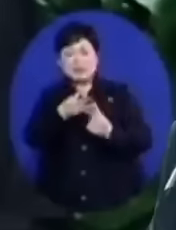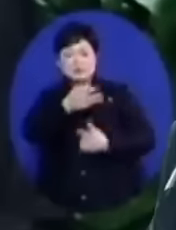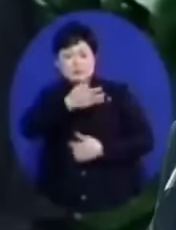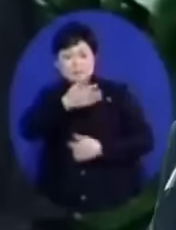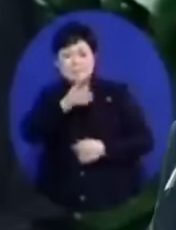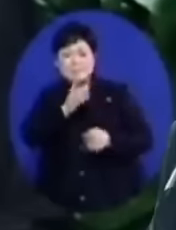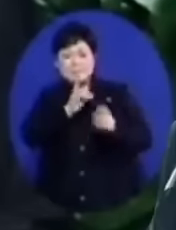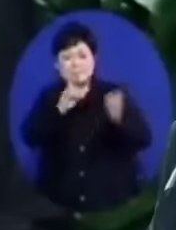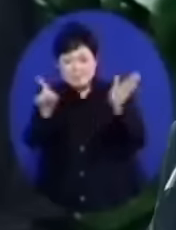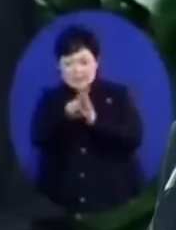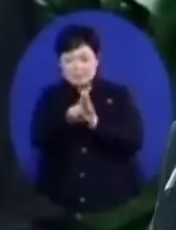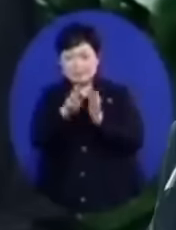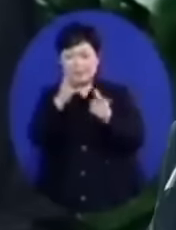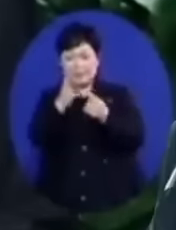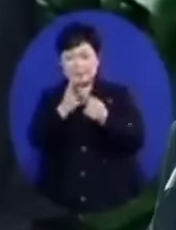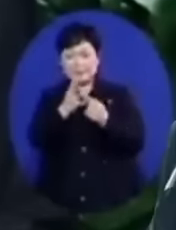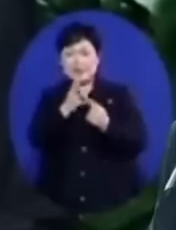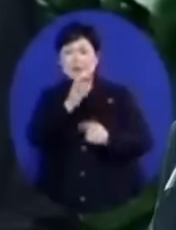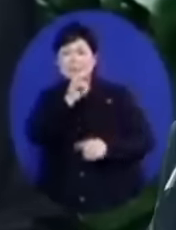대로 될지어다.